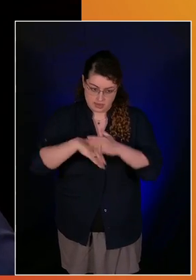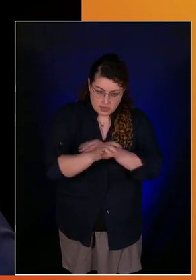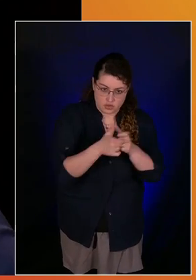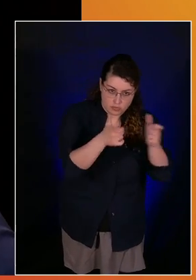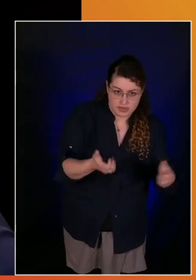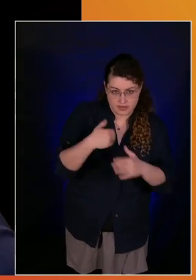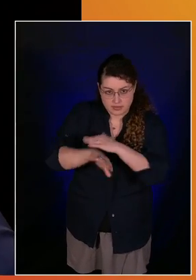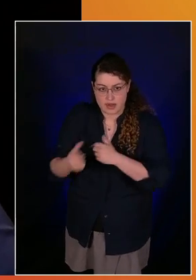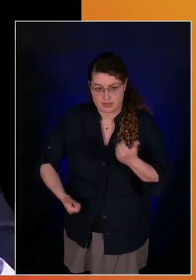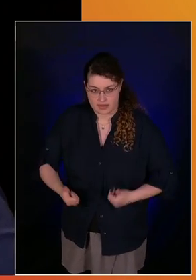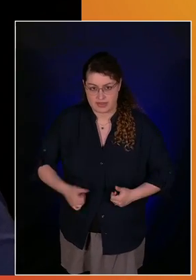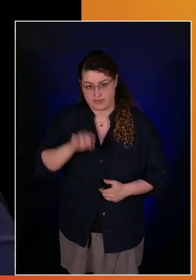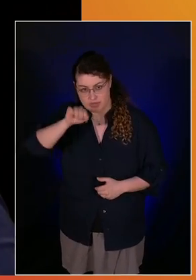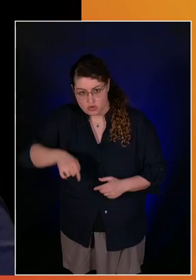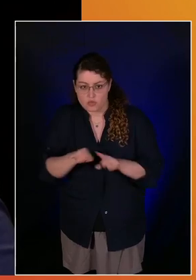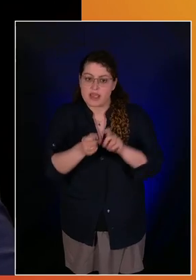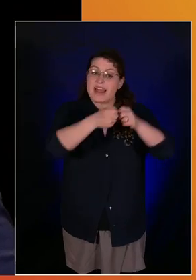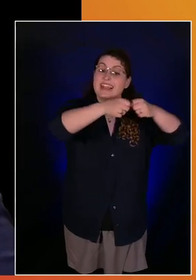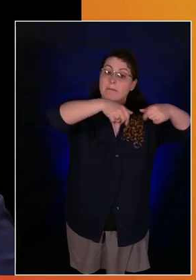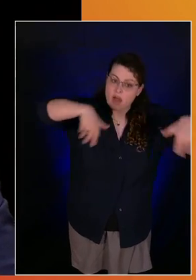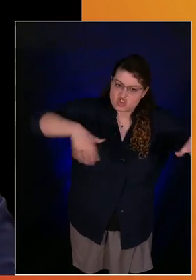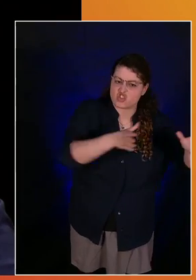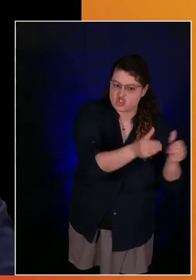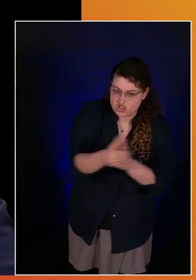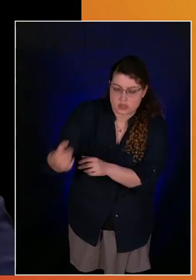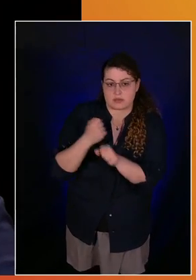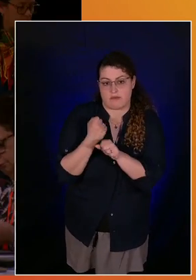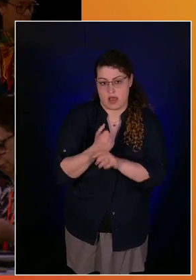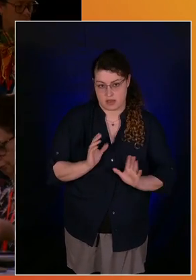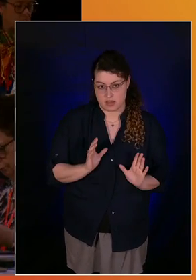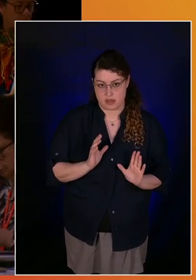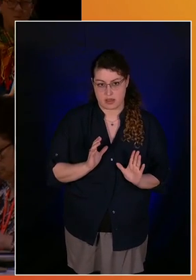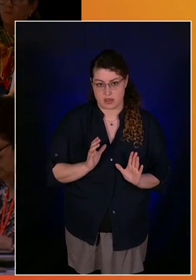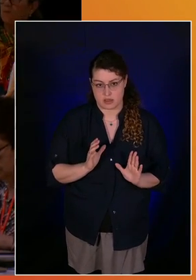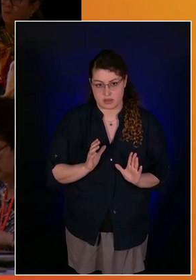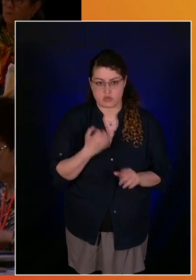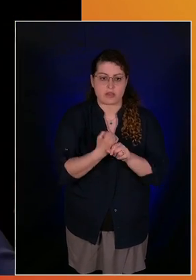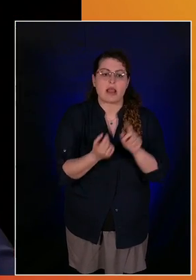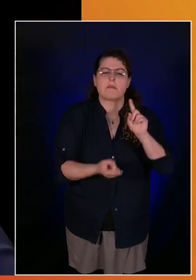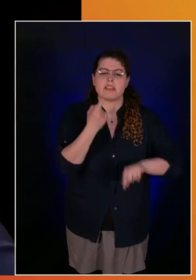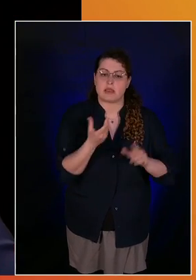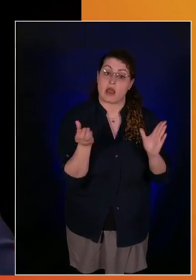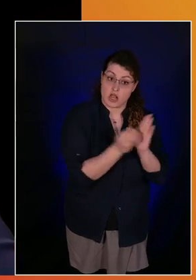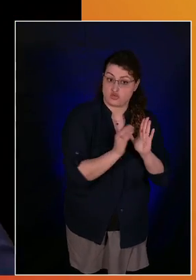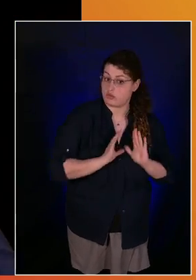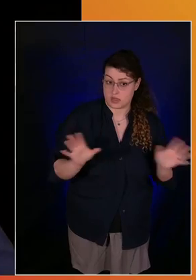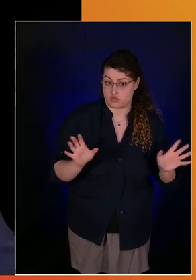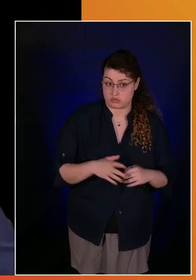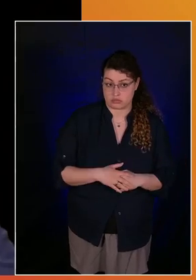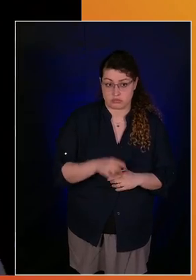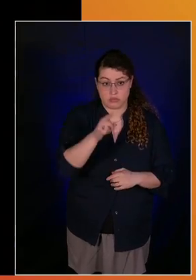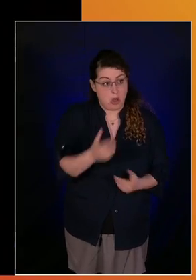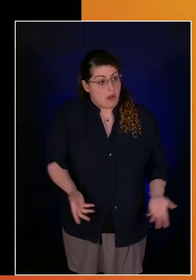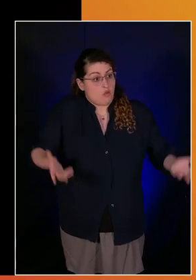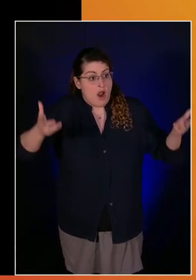et les services virgule les branches dans les secteurs on trouvera la forme dans les secteurs spécifiques voilà et ben voilà et